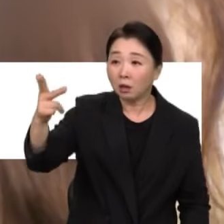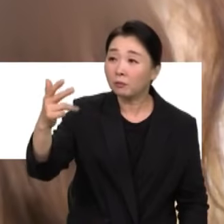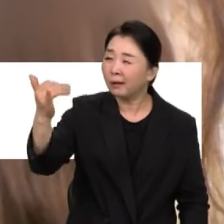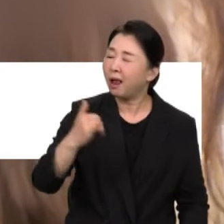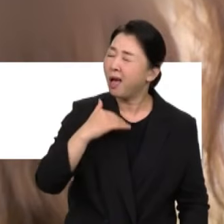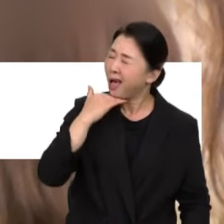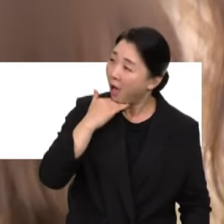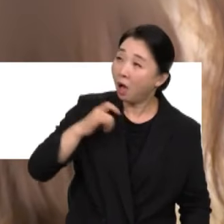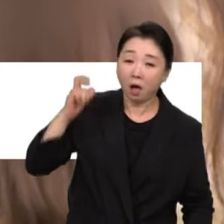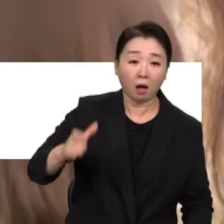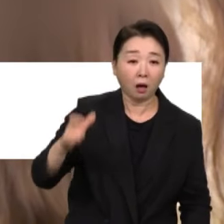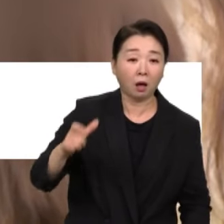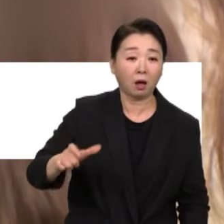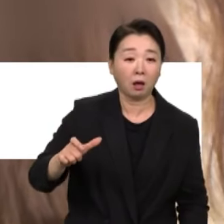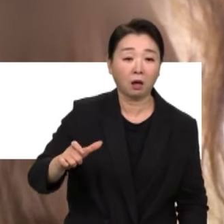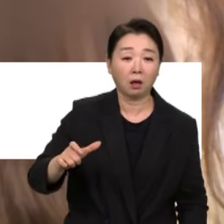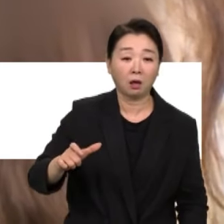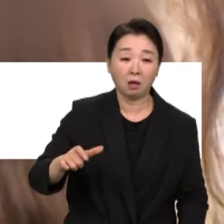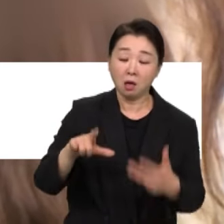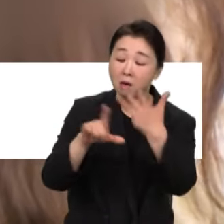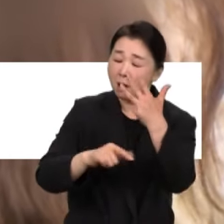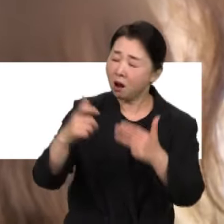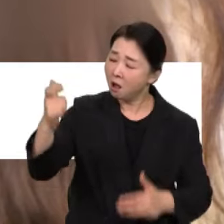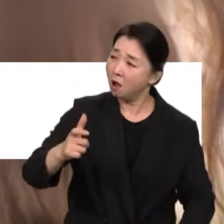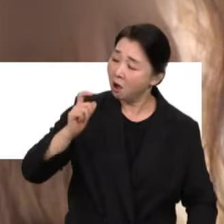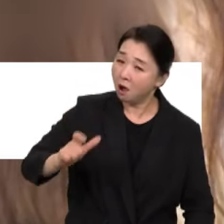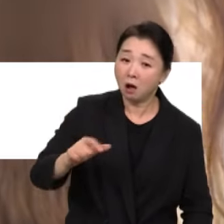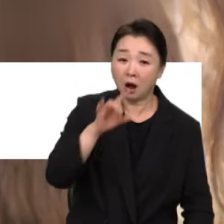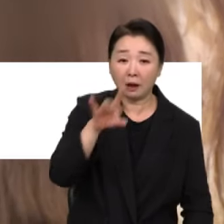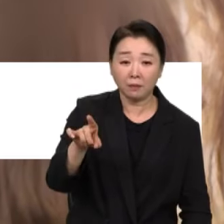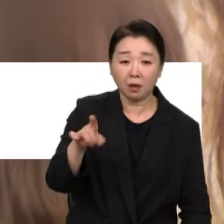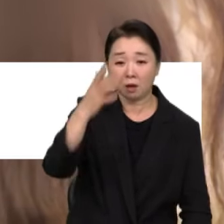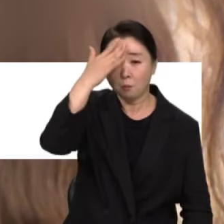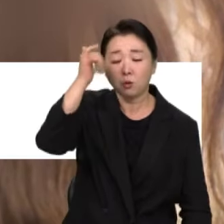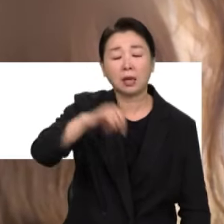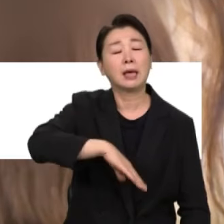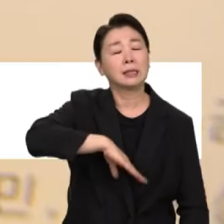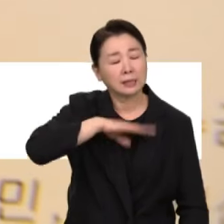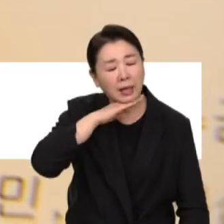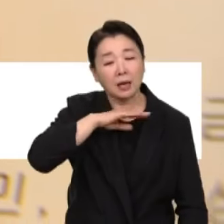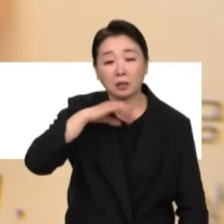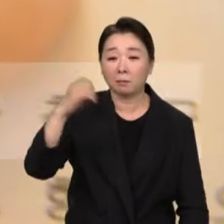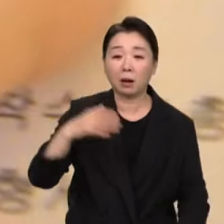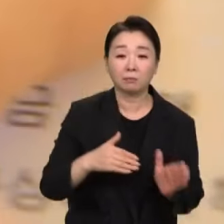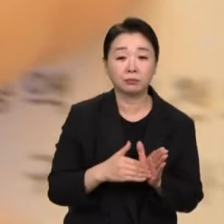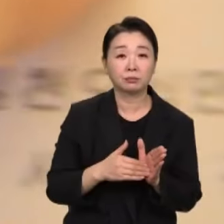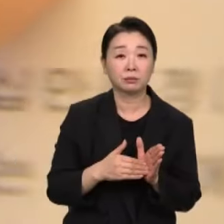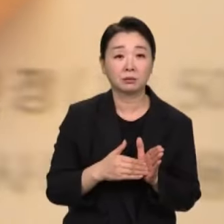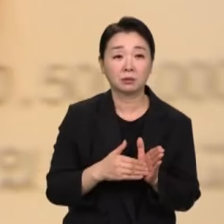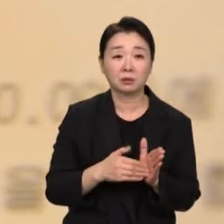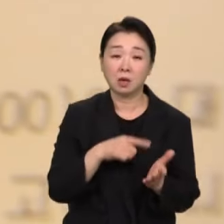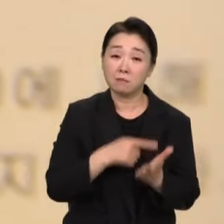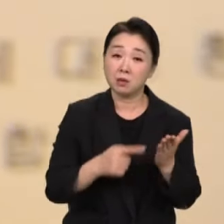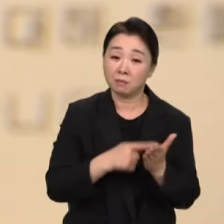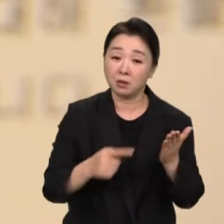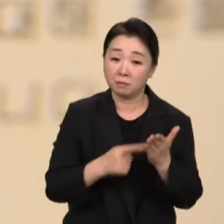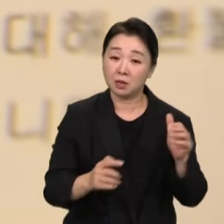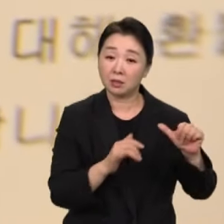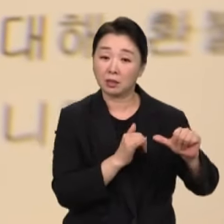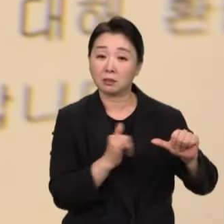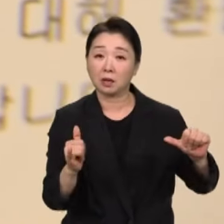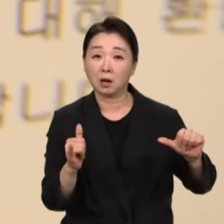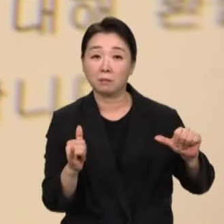안하고 월달에 됐는데도 아무 소식이 없고 본사에서는 계속 그냥 기다려라 비슷한 피해자만 다섯명